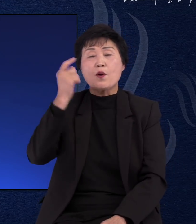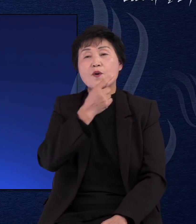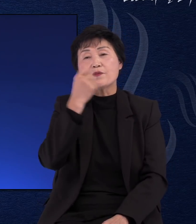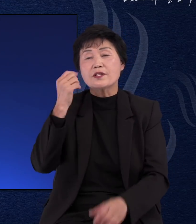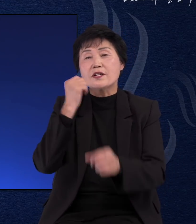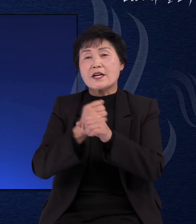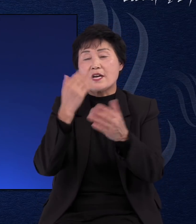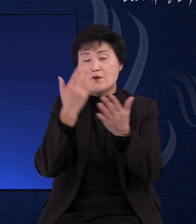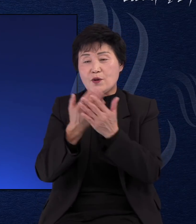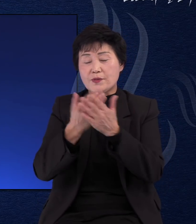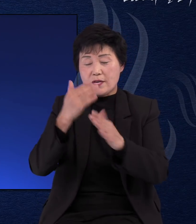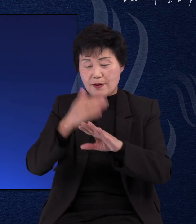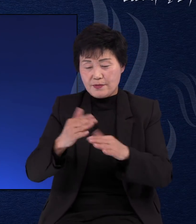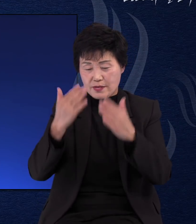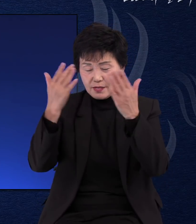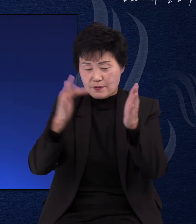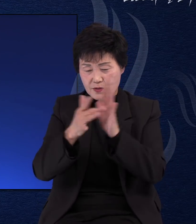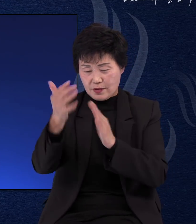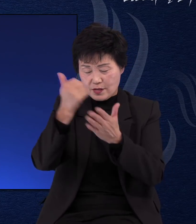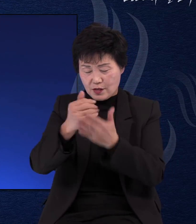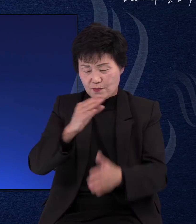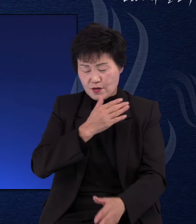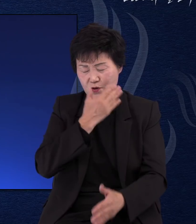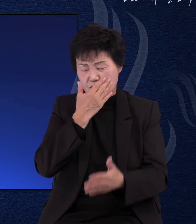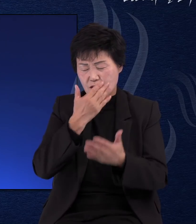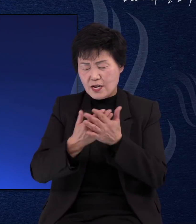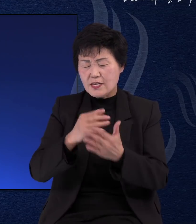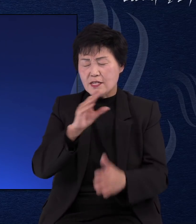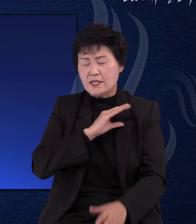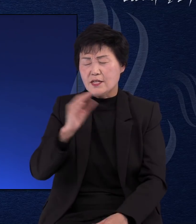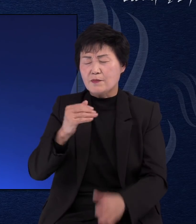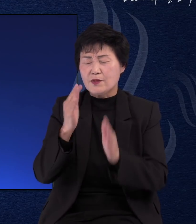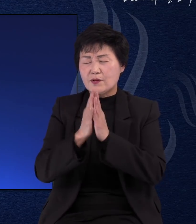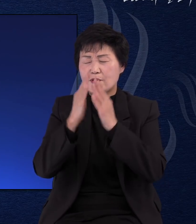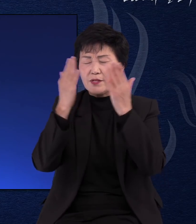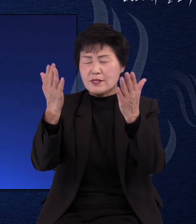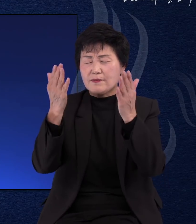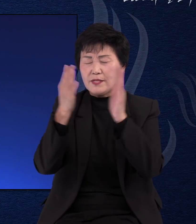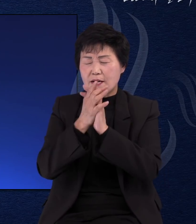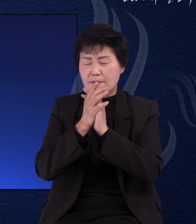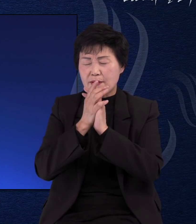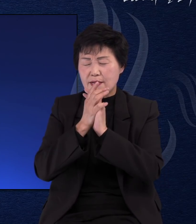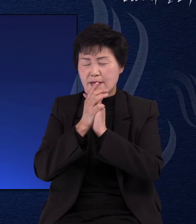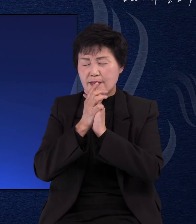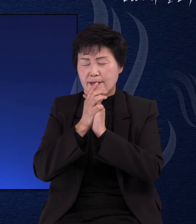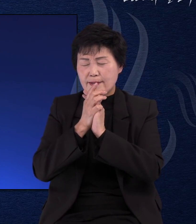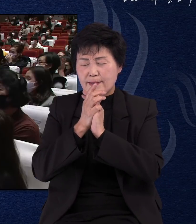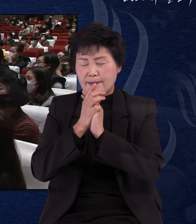감사드리며 예수님의 귀하신 이름으로 기도드려 싸움나이다. 아멘.